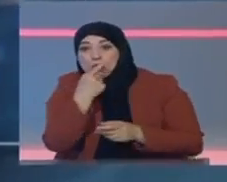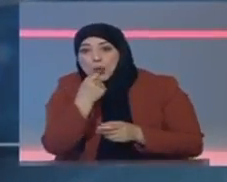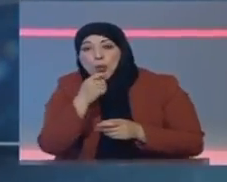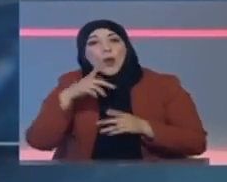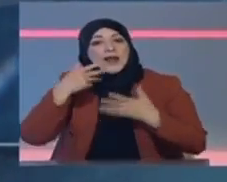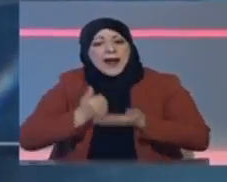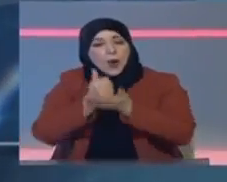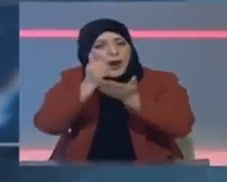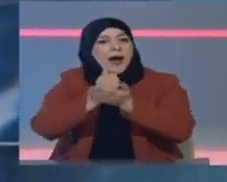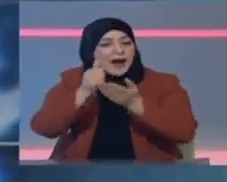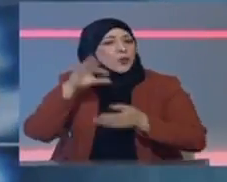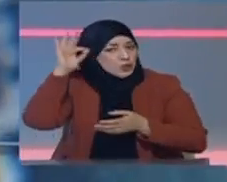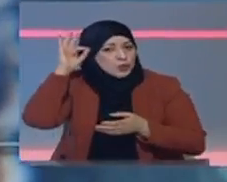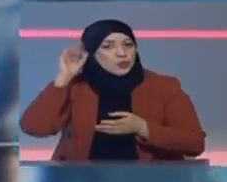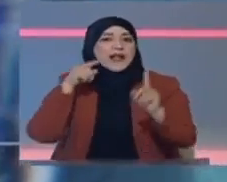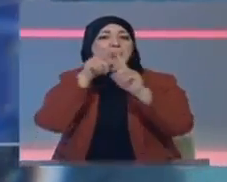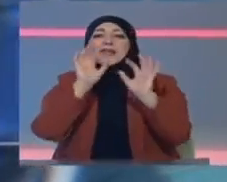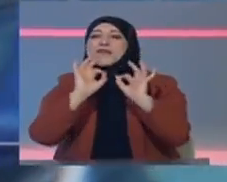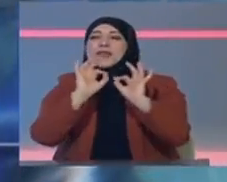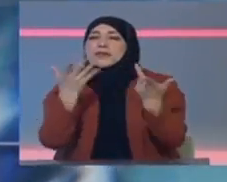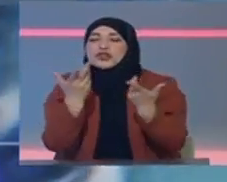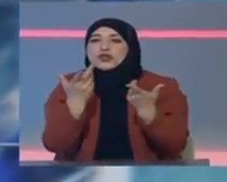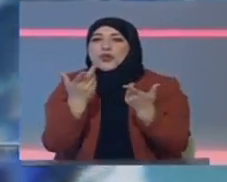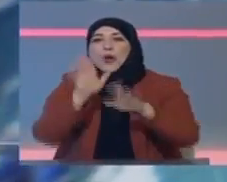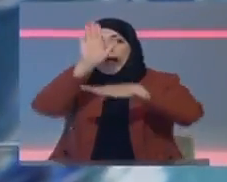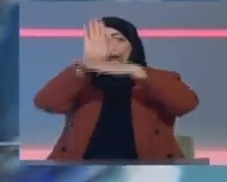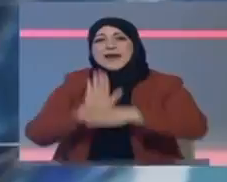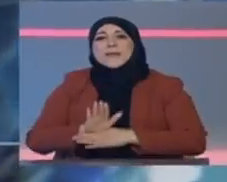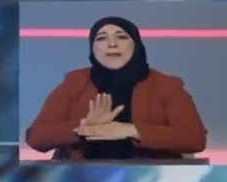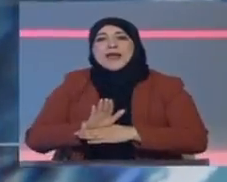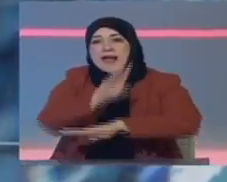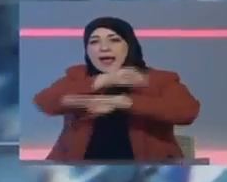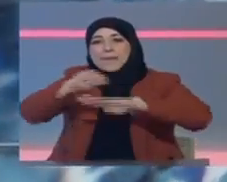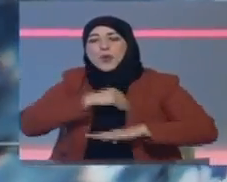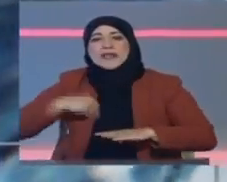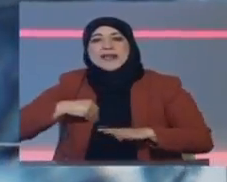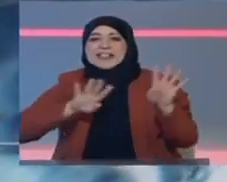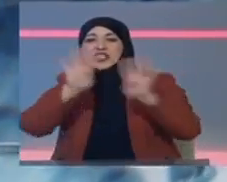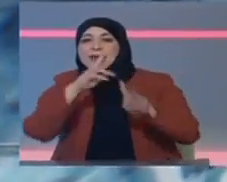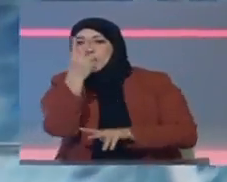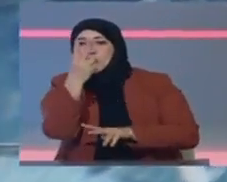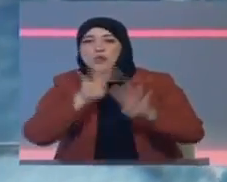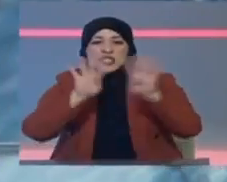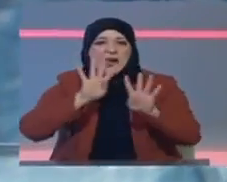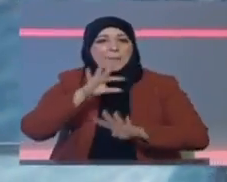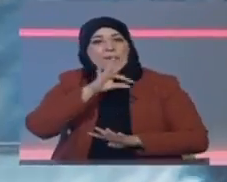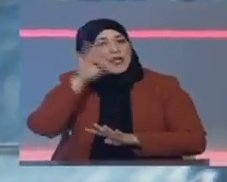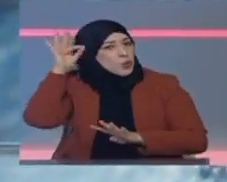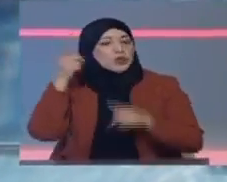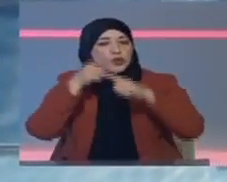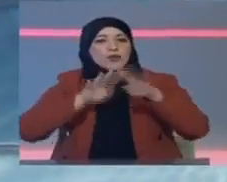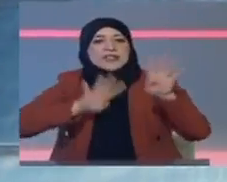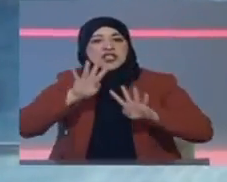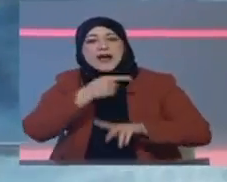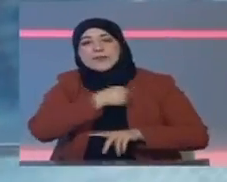مشددا على ان الهدف من كل ذلك هو حمايه امن وصحه الشعبين التونسي والصيني ومعربا عن